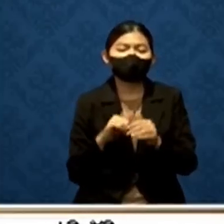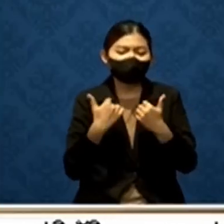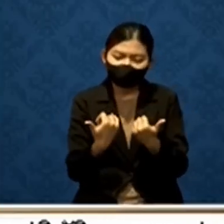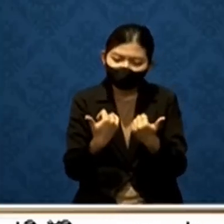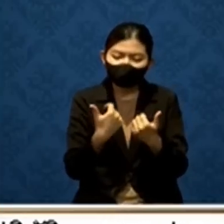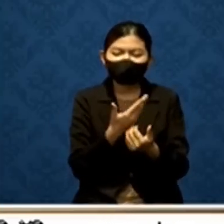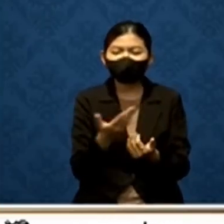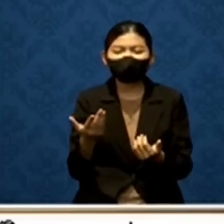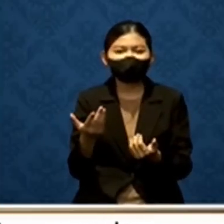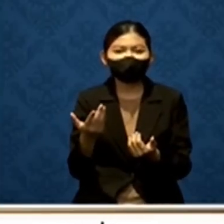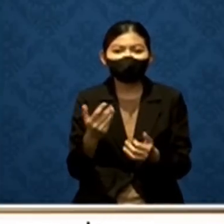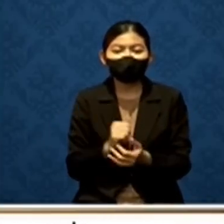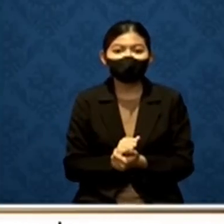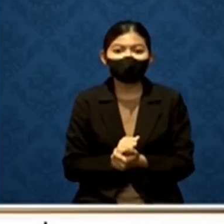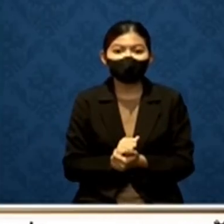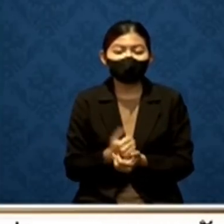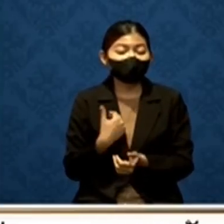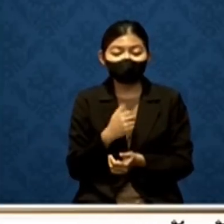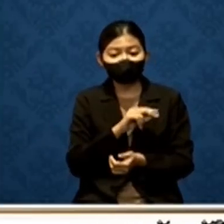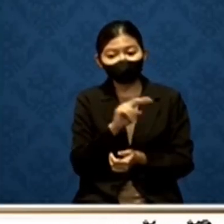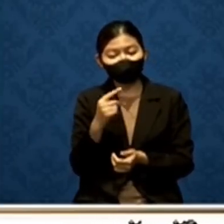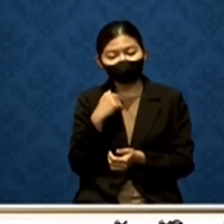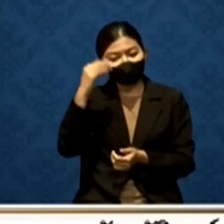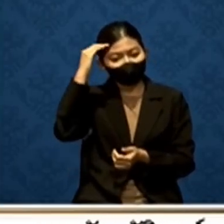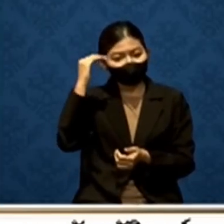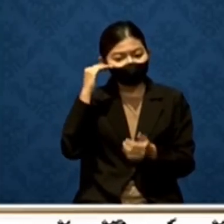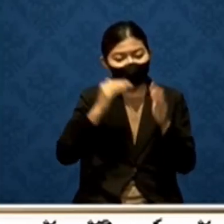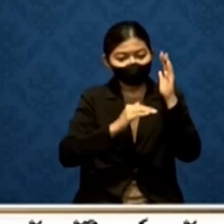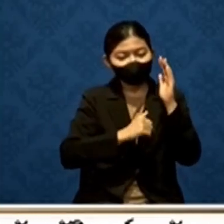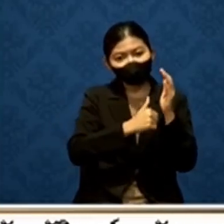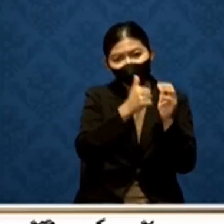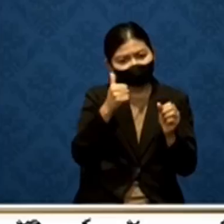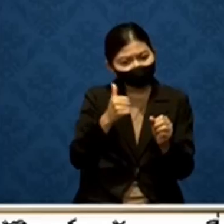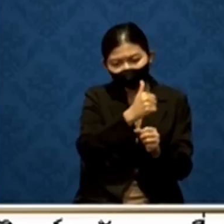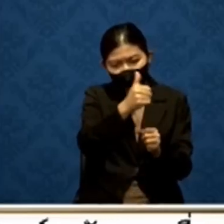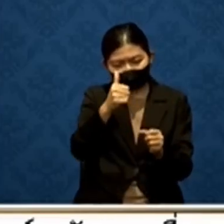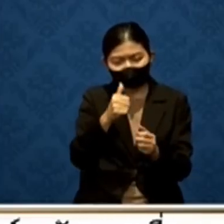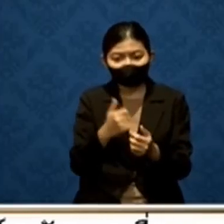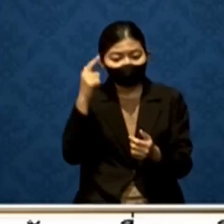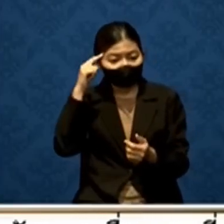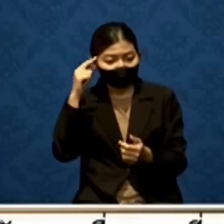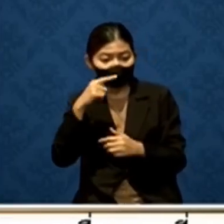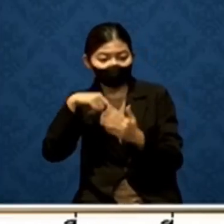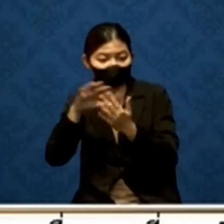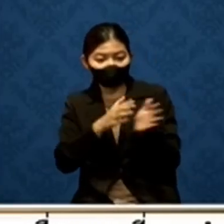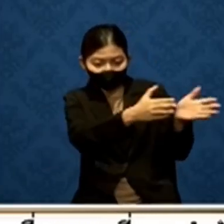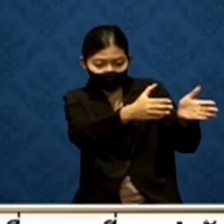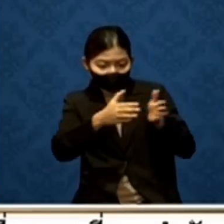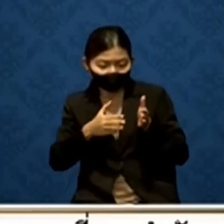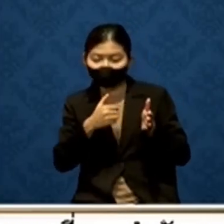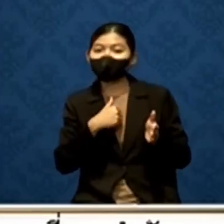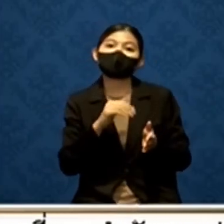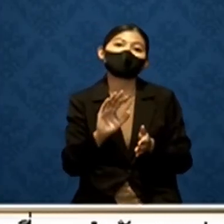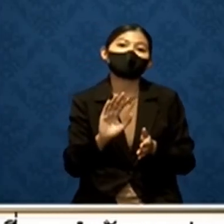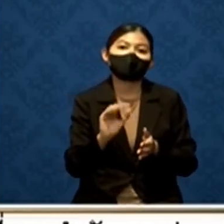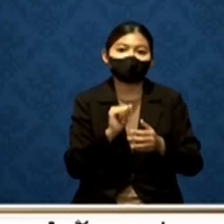ใช่ว่าเราเห็นว่าประเทศเกาหลีทำได้ดีและเราคิดที่จะลอกเดียแบบเขาอย่ดีแต่นี่คือความหวั